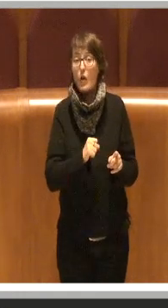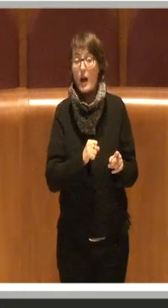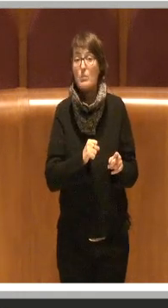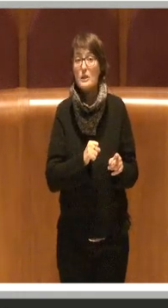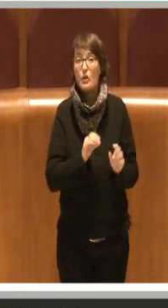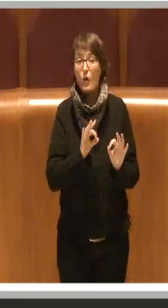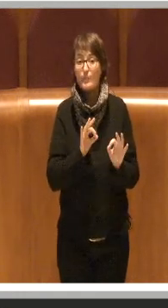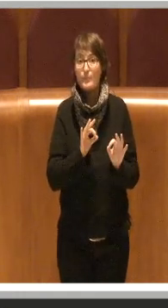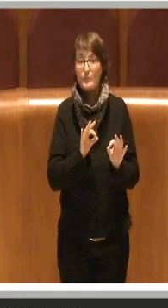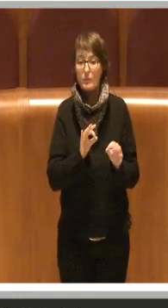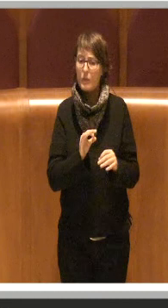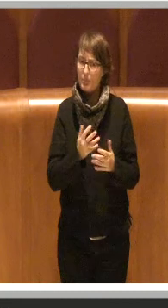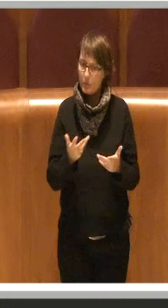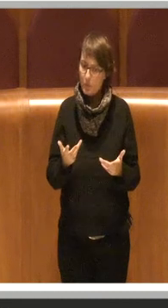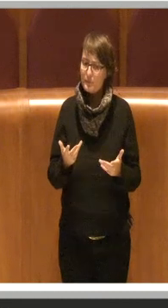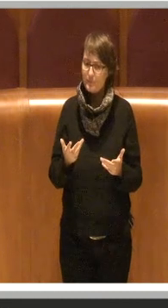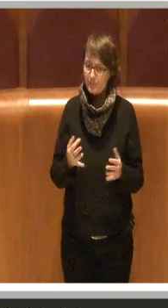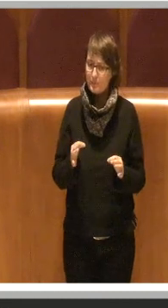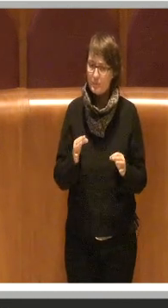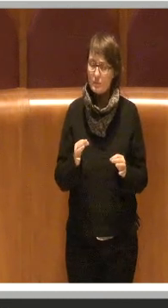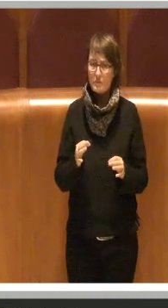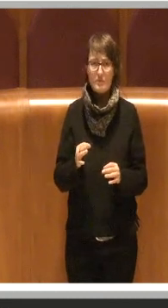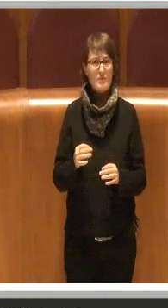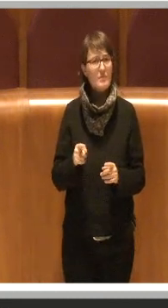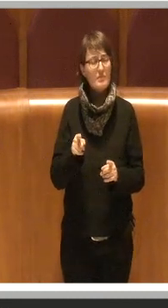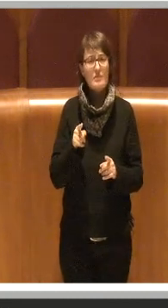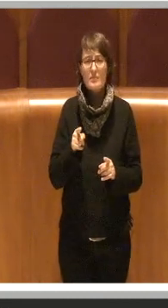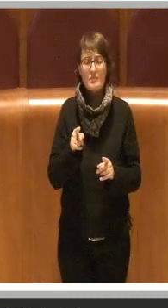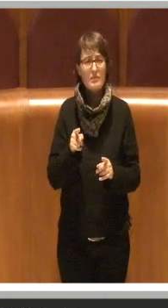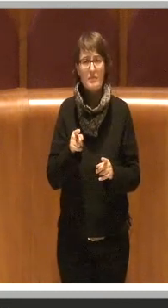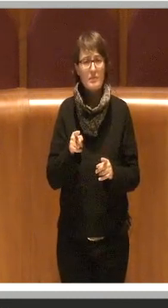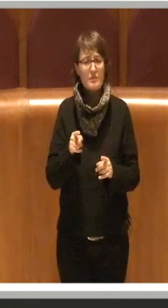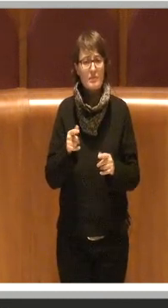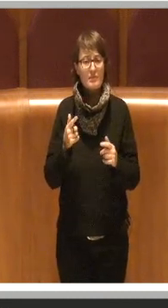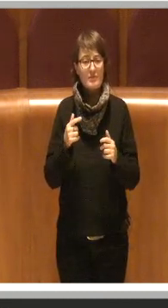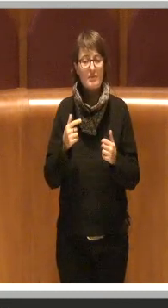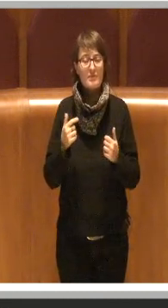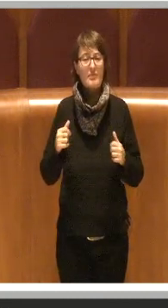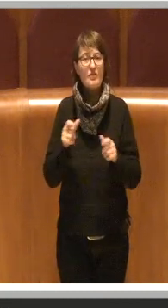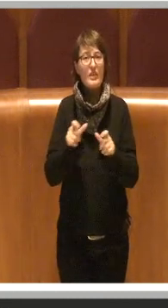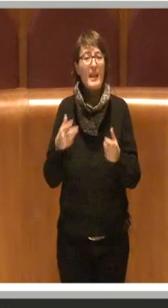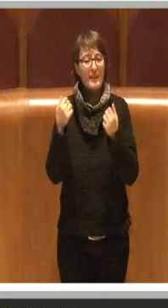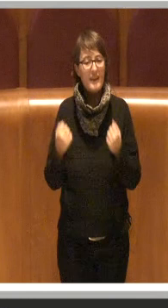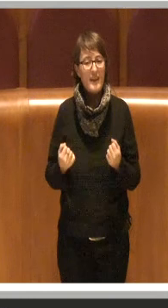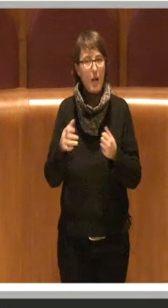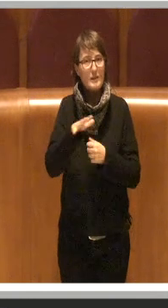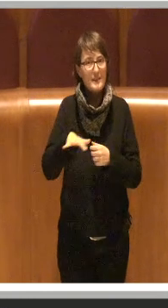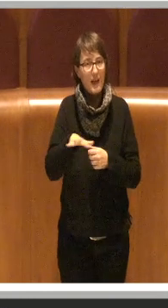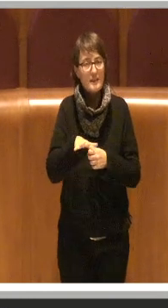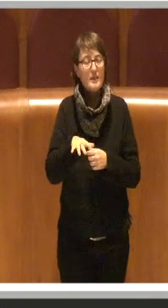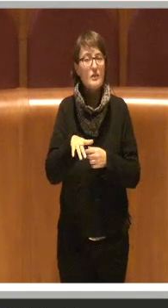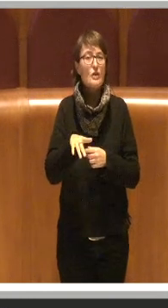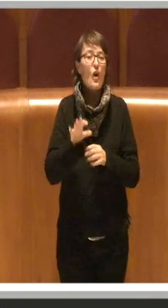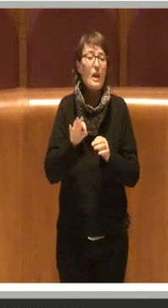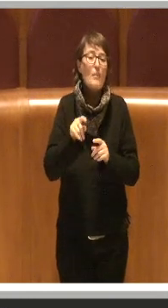quanto sia sentita e prioritaria per, non solo per gli abitanti di quel viale, ma per tutto il tessuto